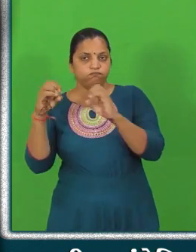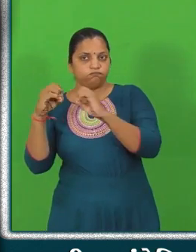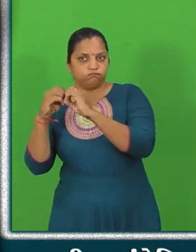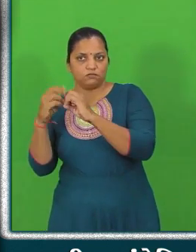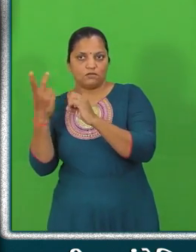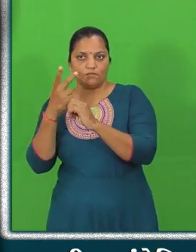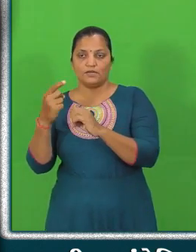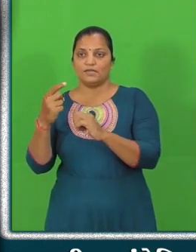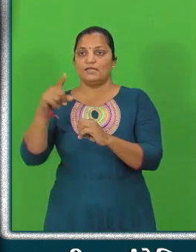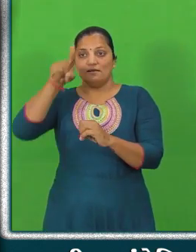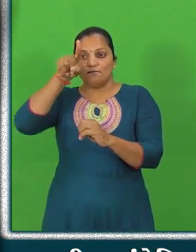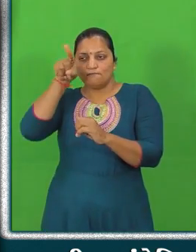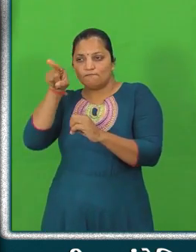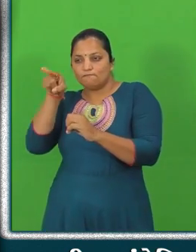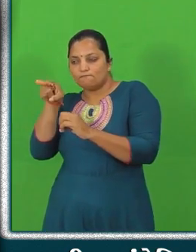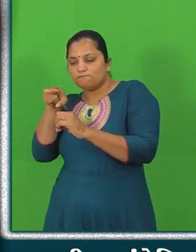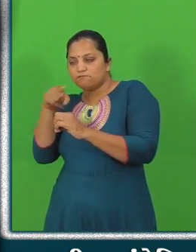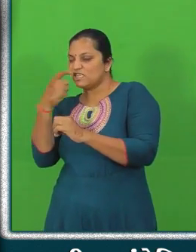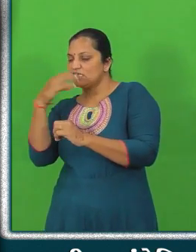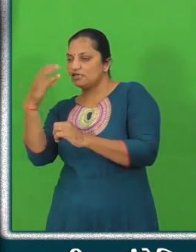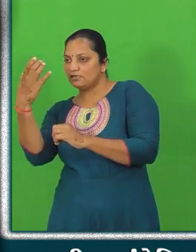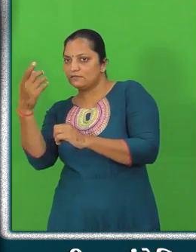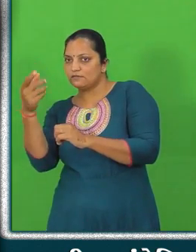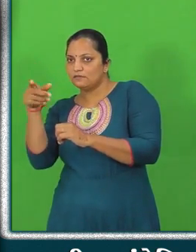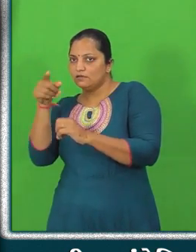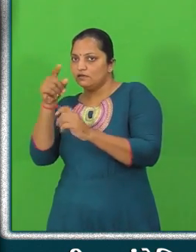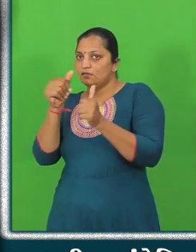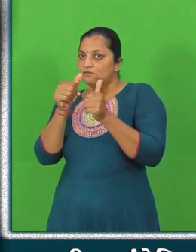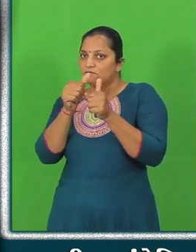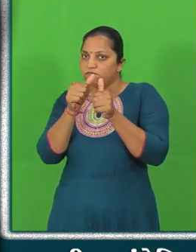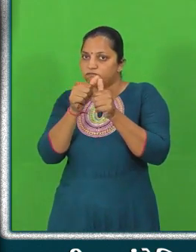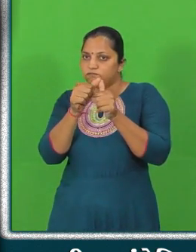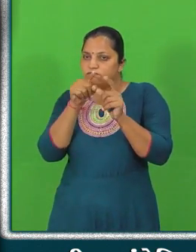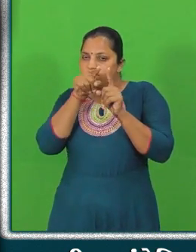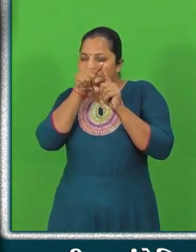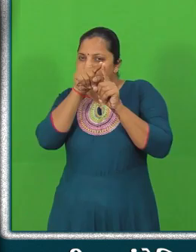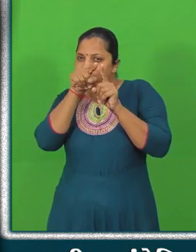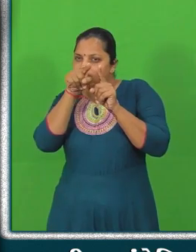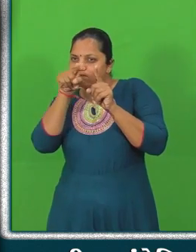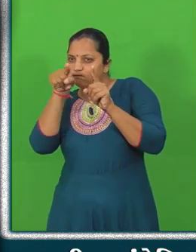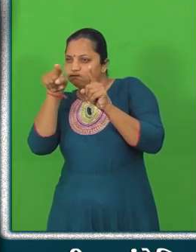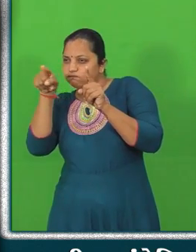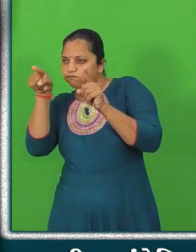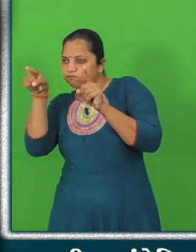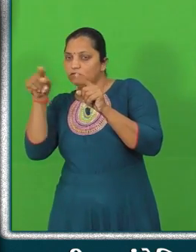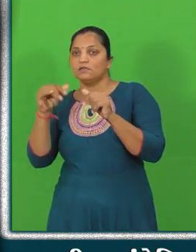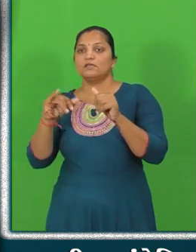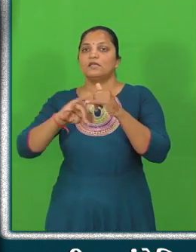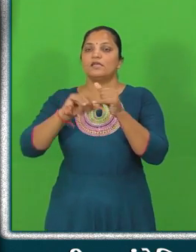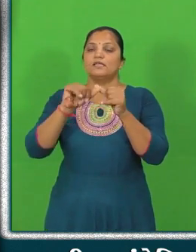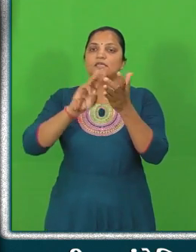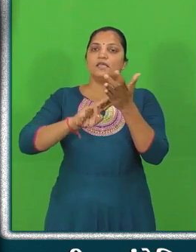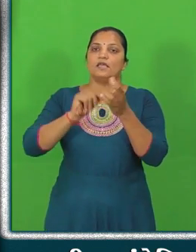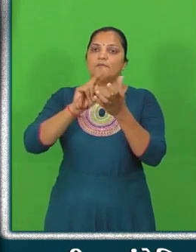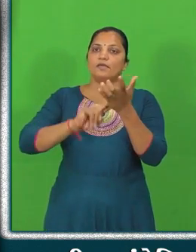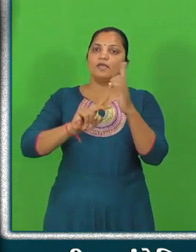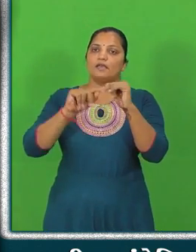અંતરગોળ અરીસાની સામે મૂકેલી છે, તો અહીંયાથી પ્રકાશનું કિરણ છે એ બિલકુલ સમાંતર આપાત થાય છે. અહીંયા બે કિરણો બતાવ્યા